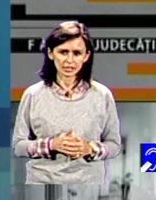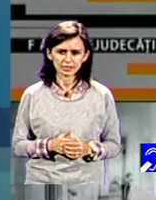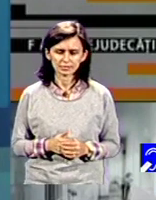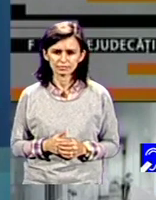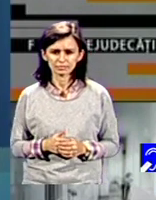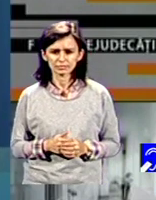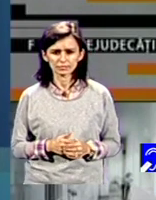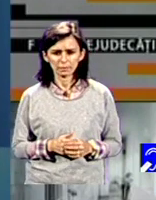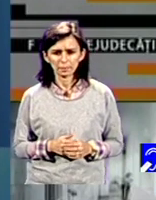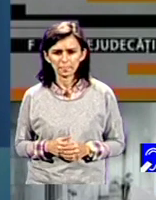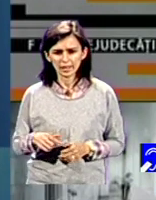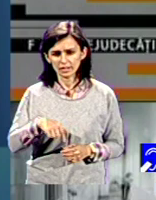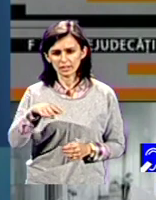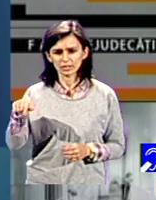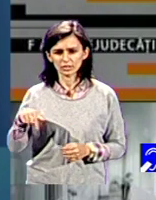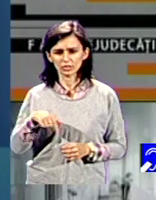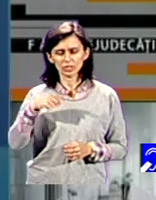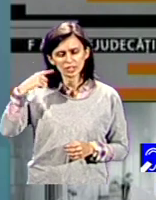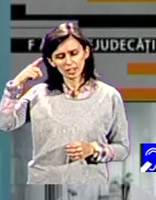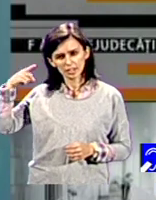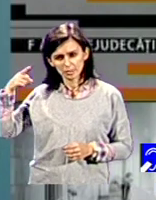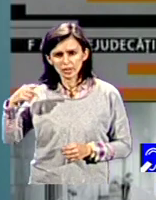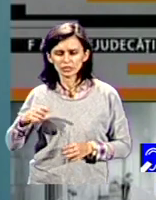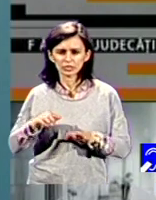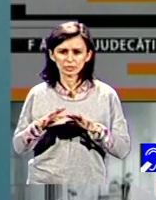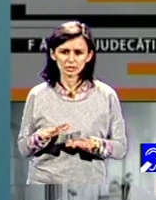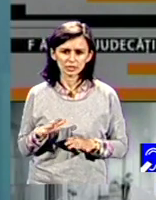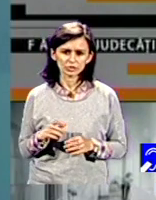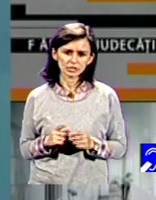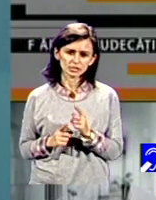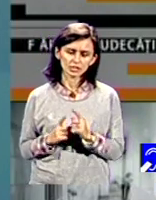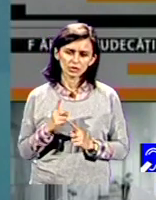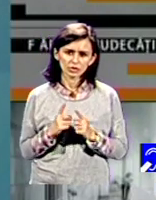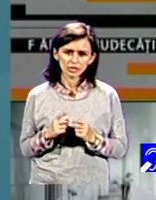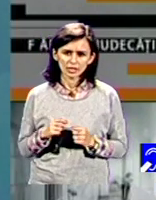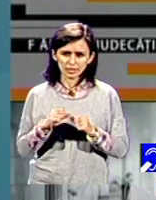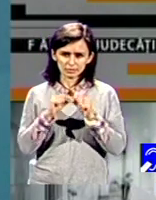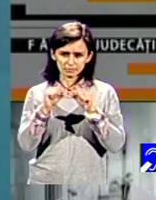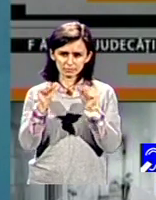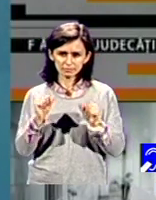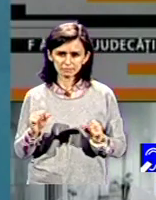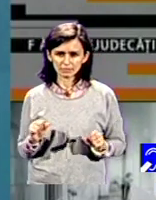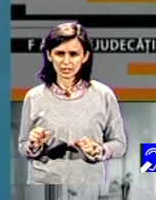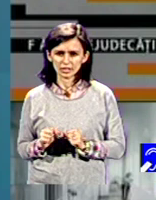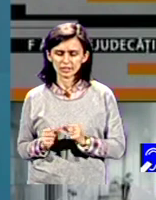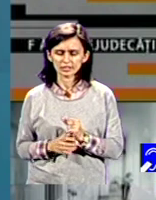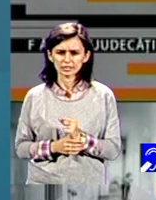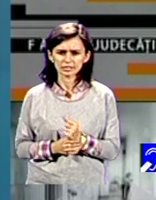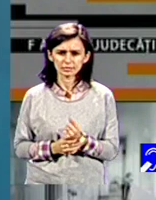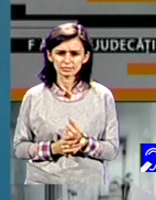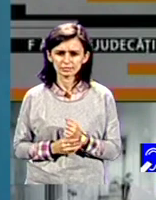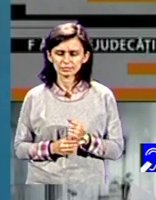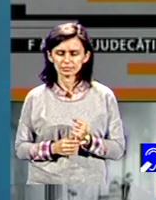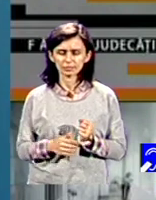ori pe anumite hărți tactile machete ale clădirilor oficiale dar Dupa cum se am spus nu e tot ce